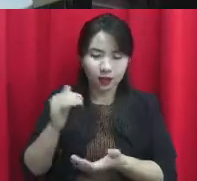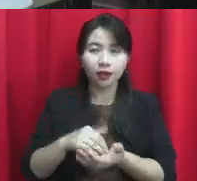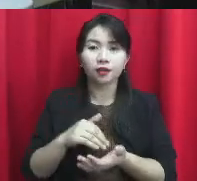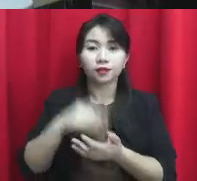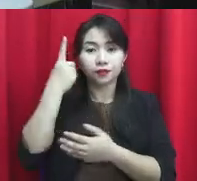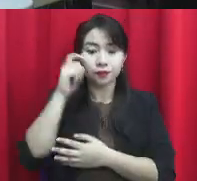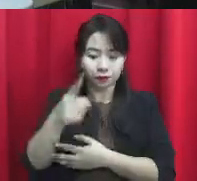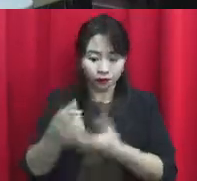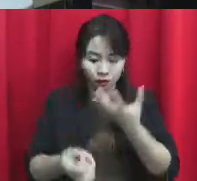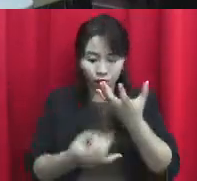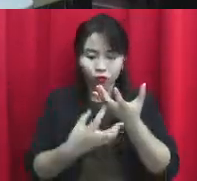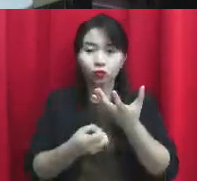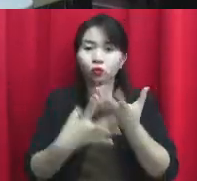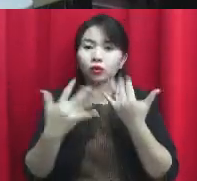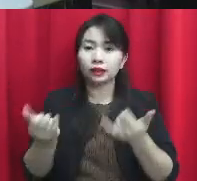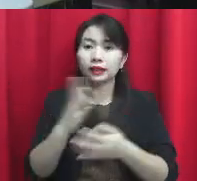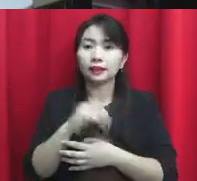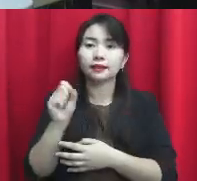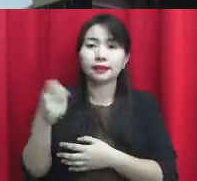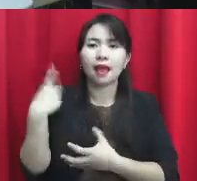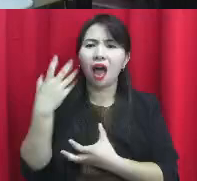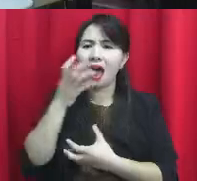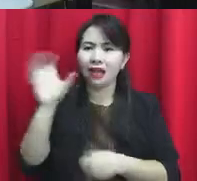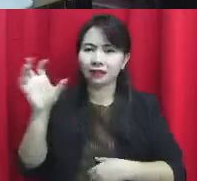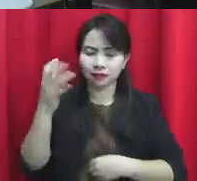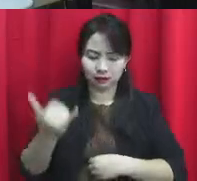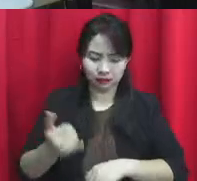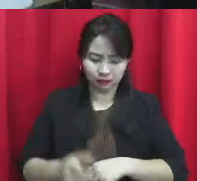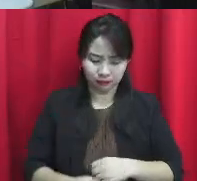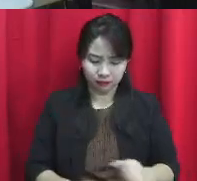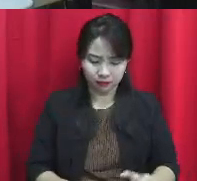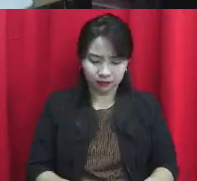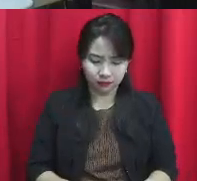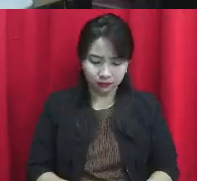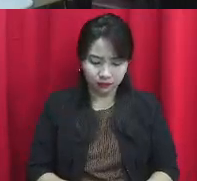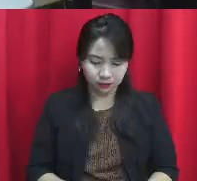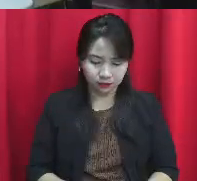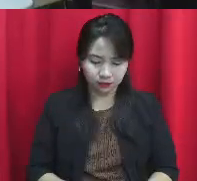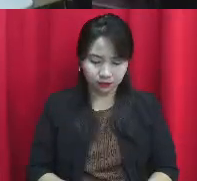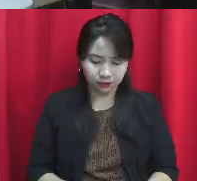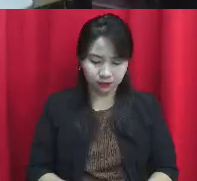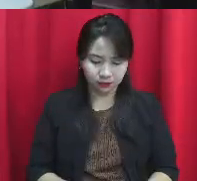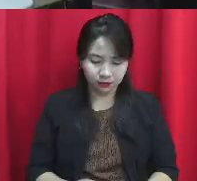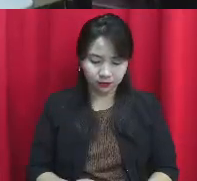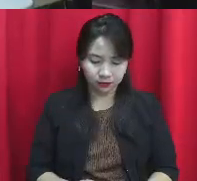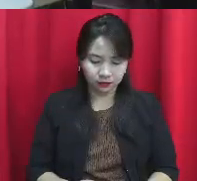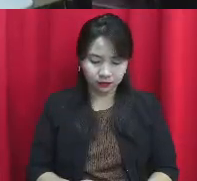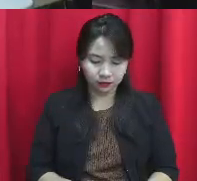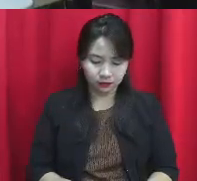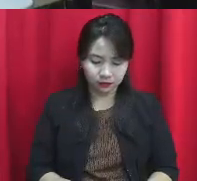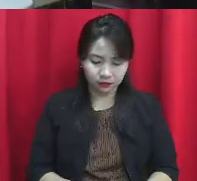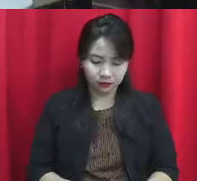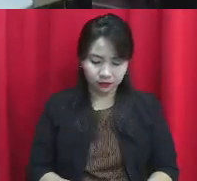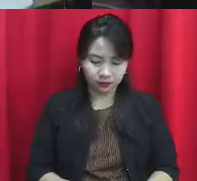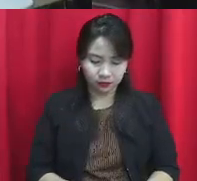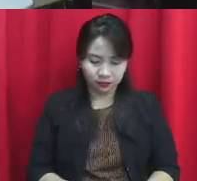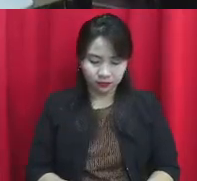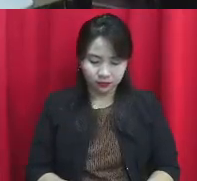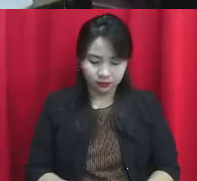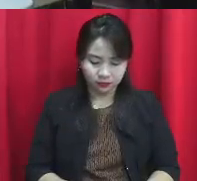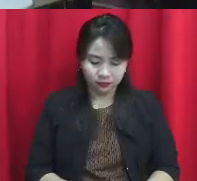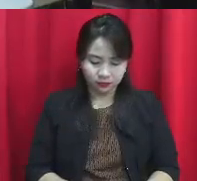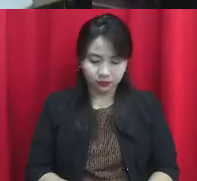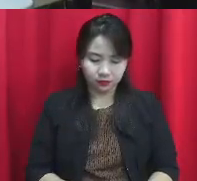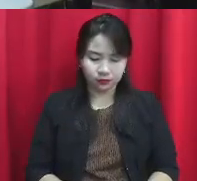' ba para uminit para mas lalo m makuha yung tender yung pagka juicy nung karne di ba Pag yan